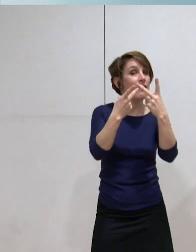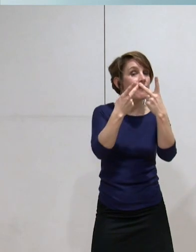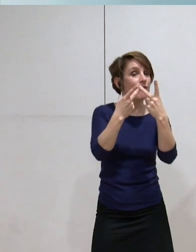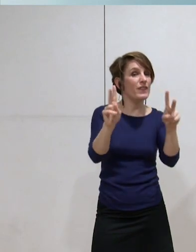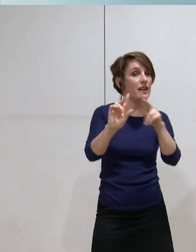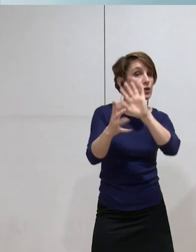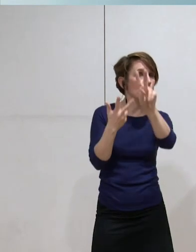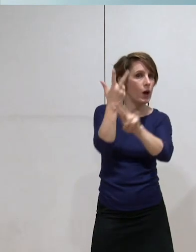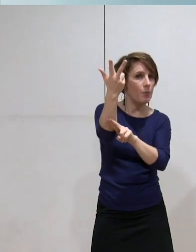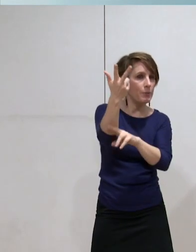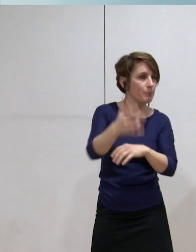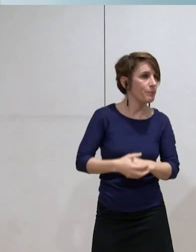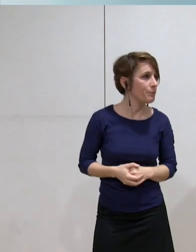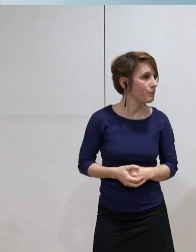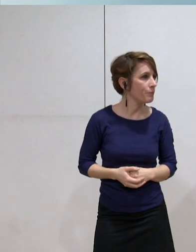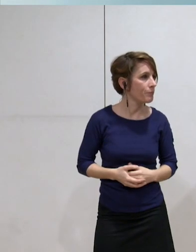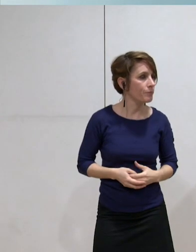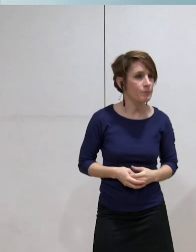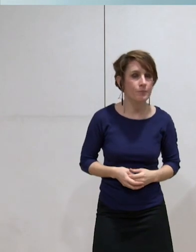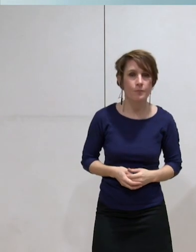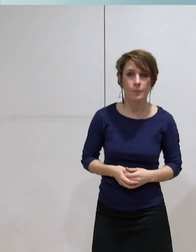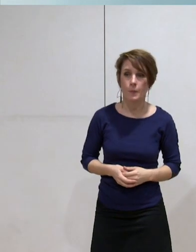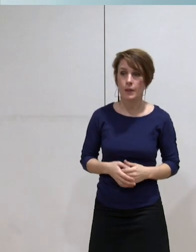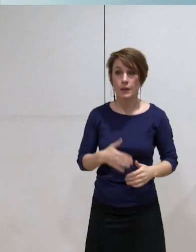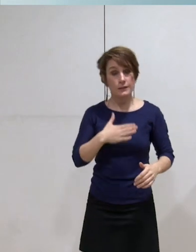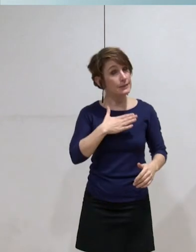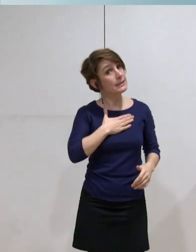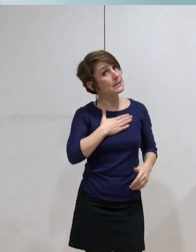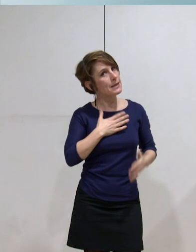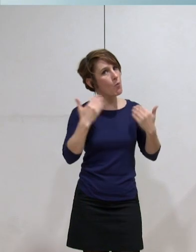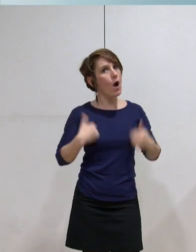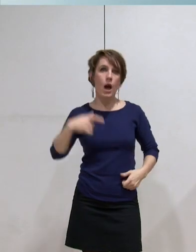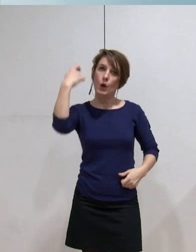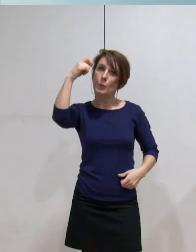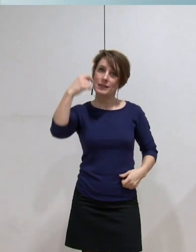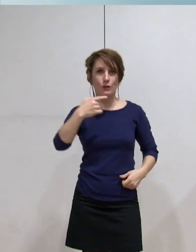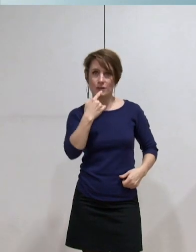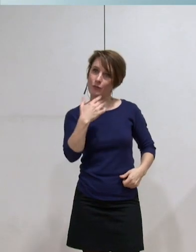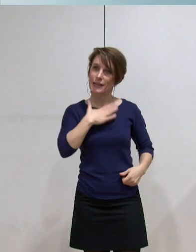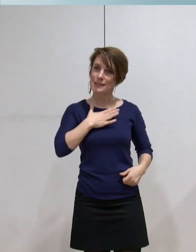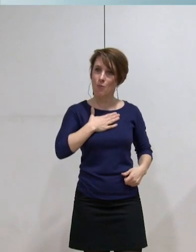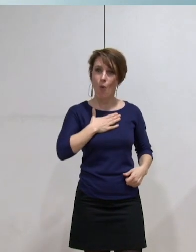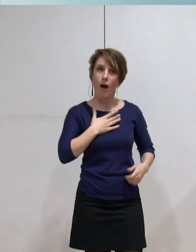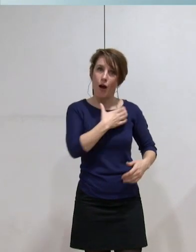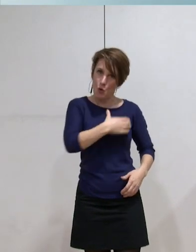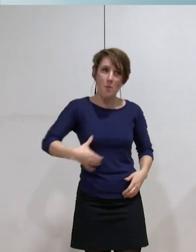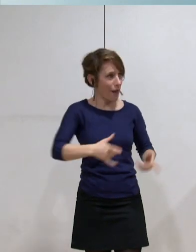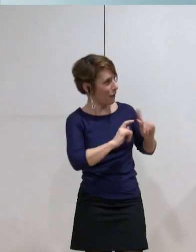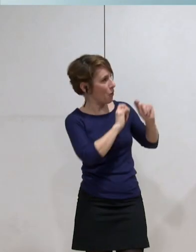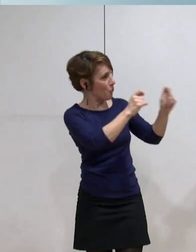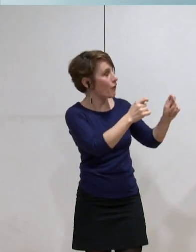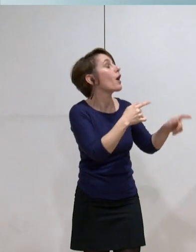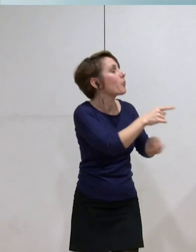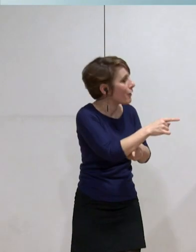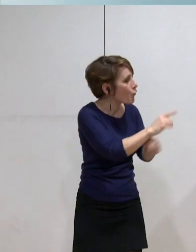durable merci c'est Mo qui V donner la parole à maçon fristo puisque c'est moi le président de l'Assemblée mais je je vous obéis monsieur l'joint